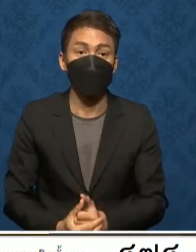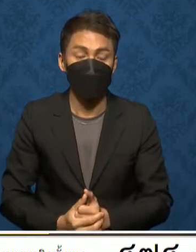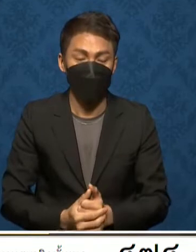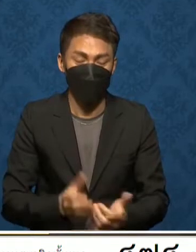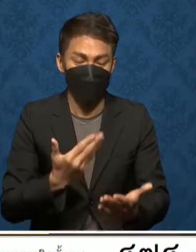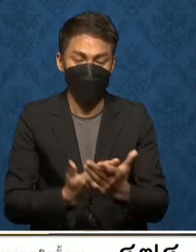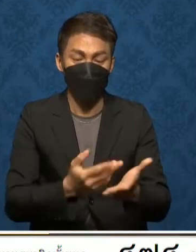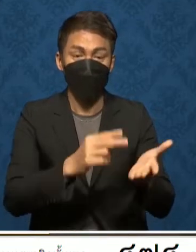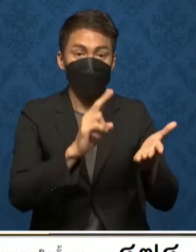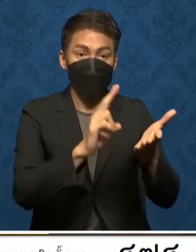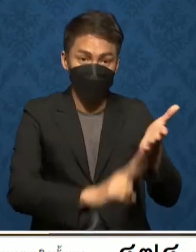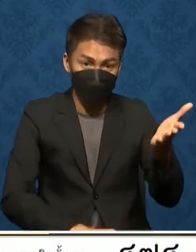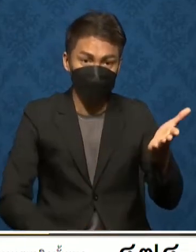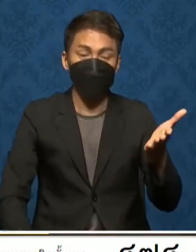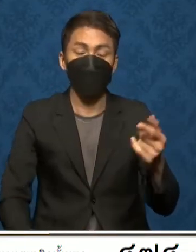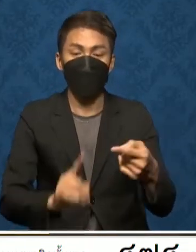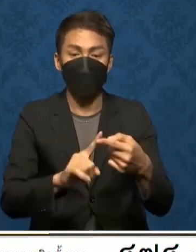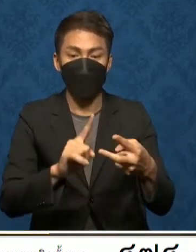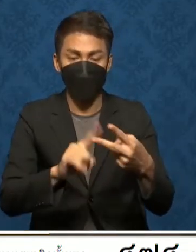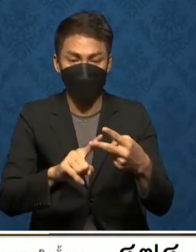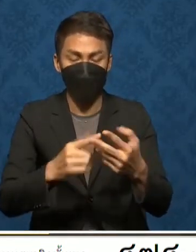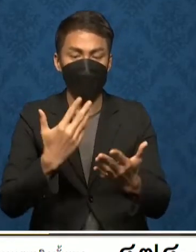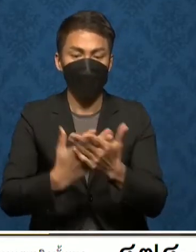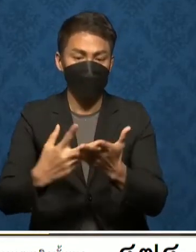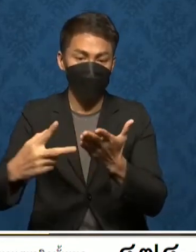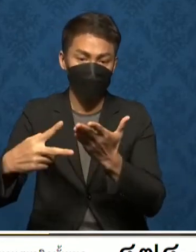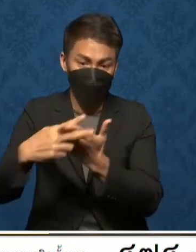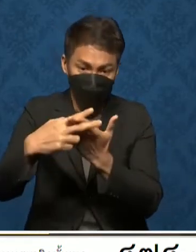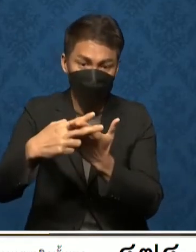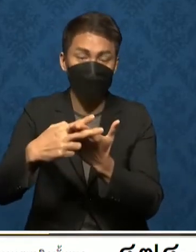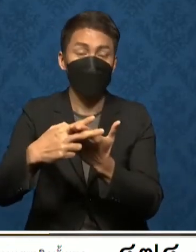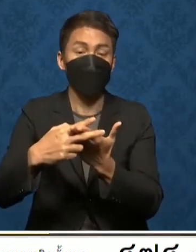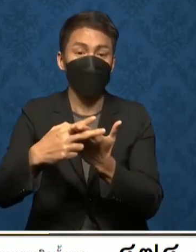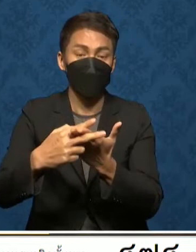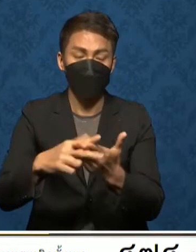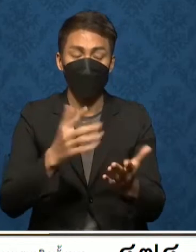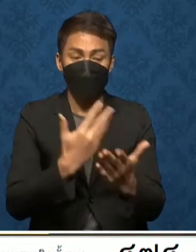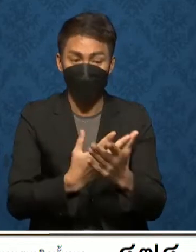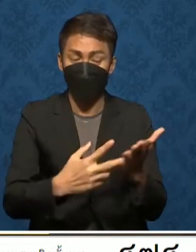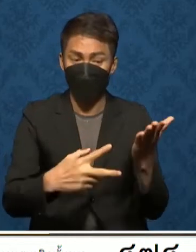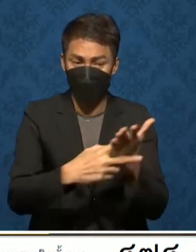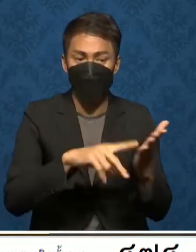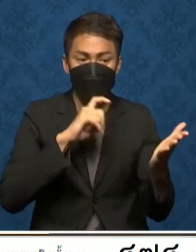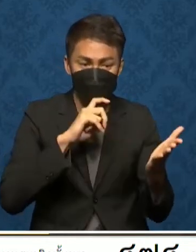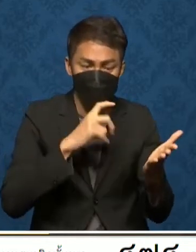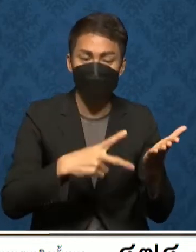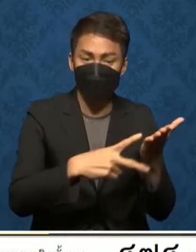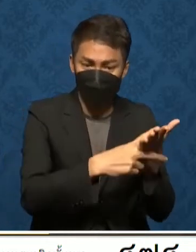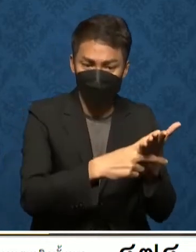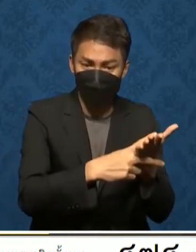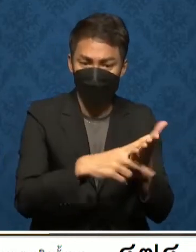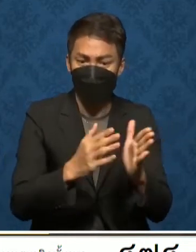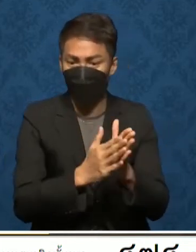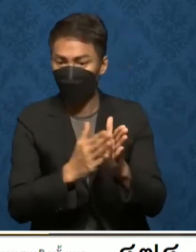ปรับไม่ว่าจะเป็นเรื่องของการระงับหนี้นะทั้งระหว่างกู้ทั้งหลังกู้หรือ